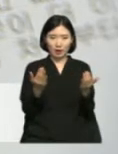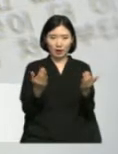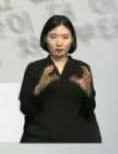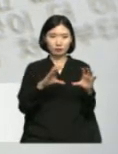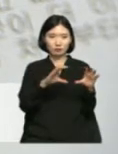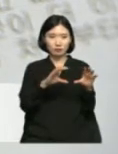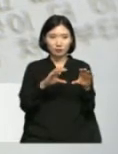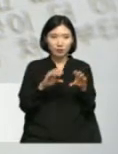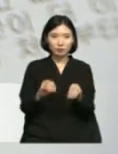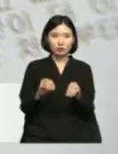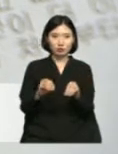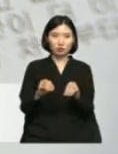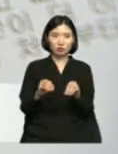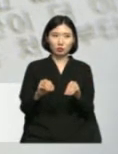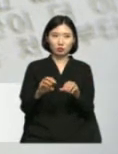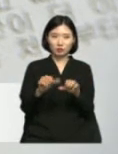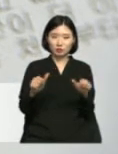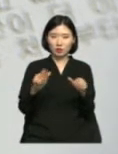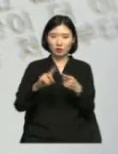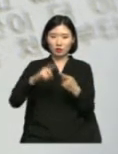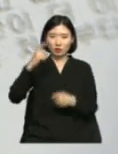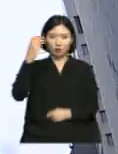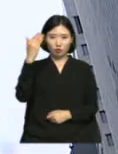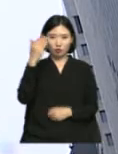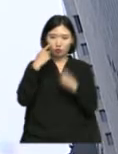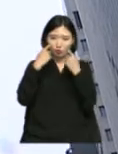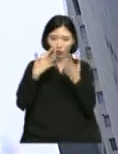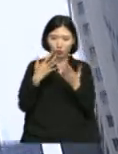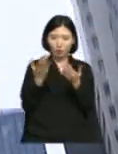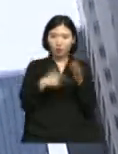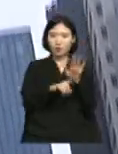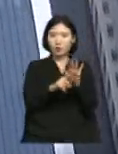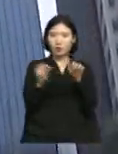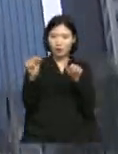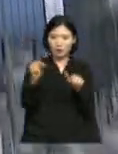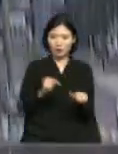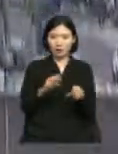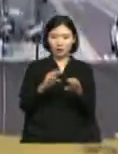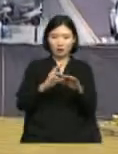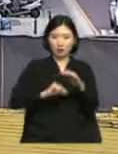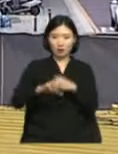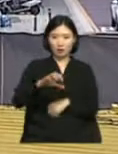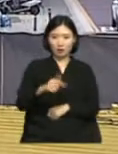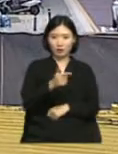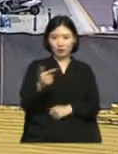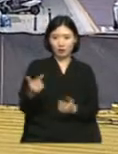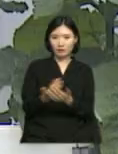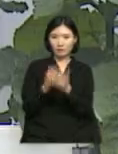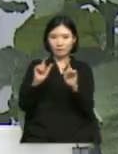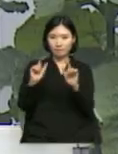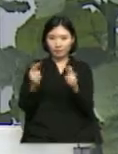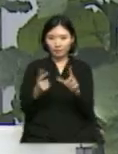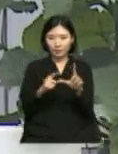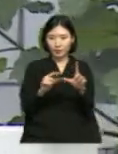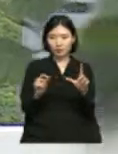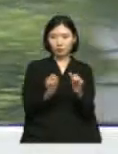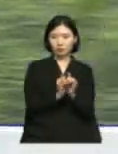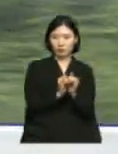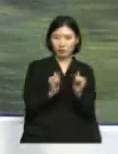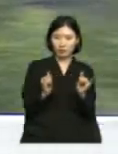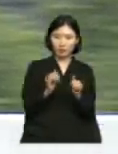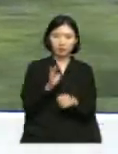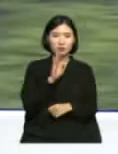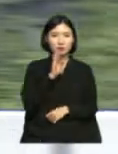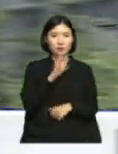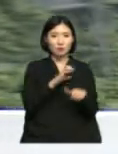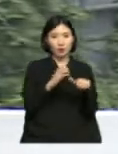대한 개발 계획을 투명하게 공개하라는 것입니다. 무엇보다 역세권 대규모 개발 계획이 아닌 다수의 주민들이